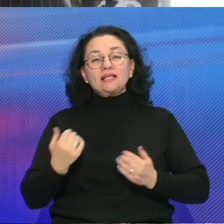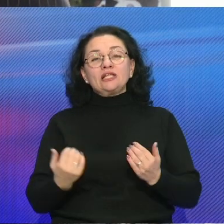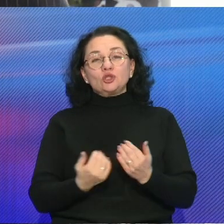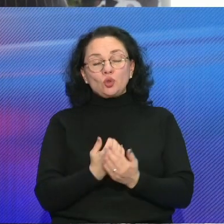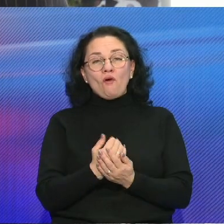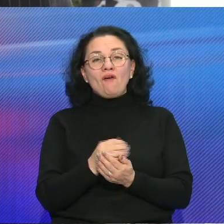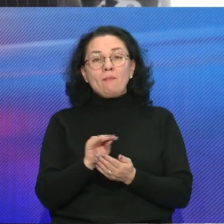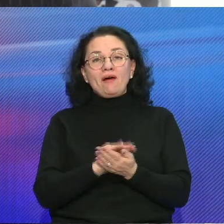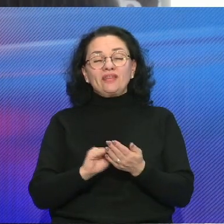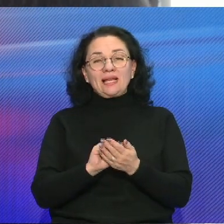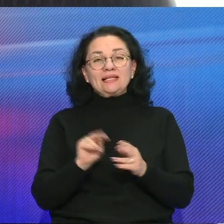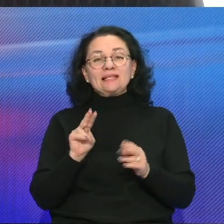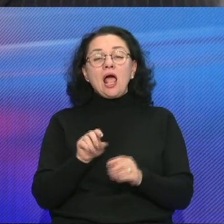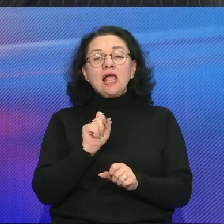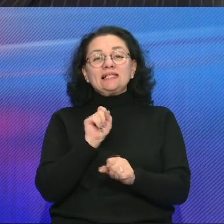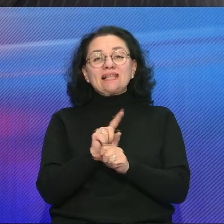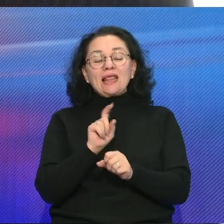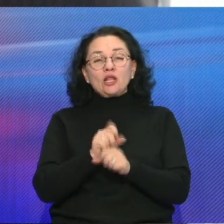людей. И в этом же